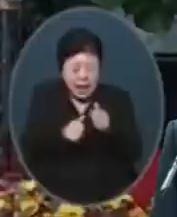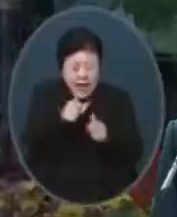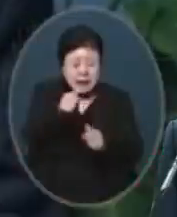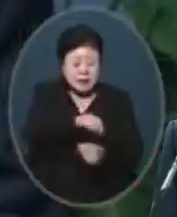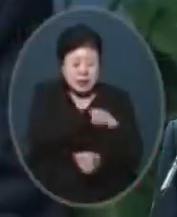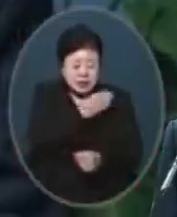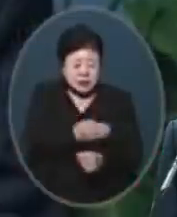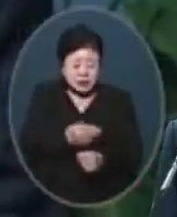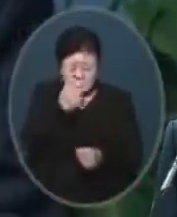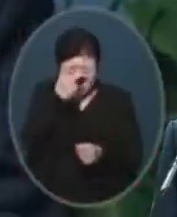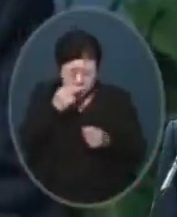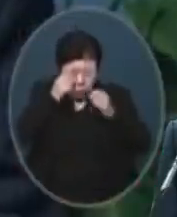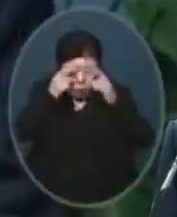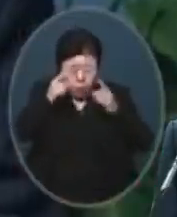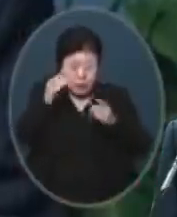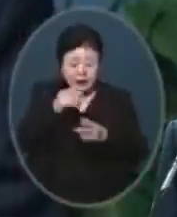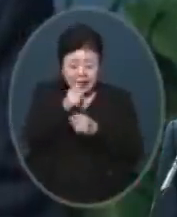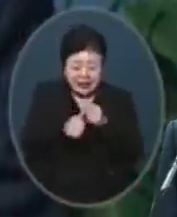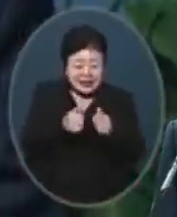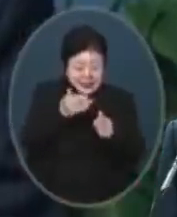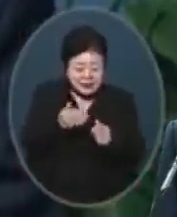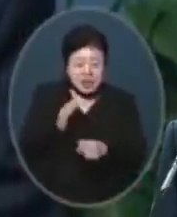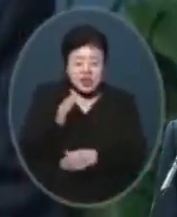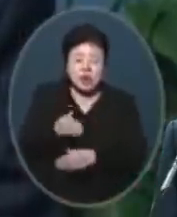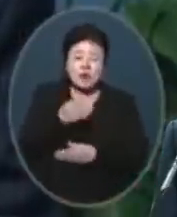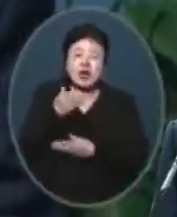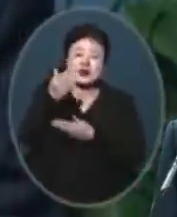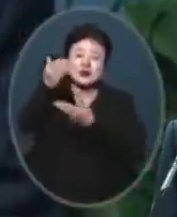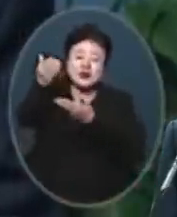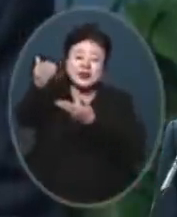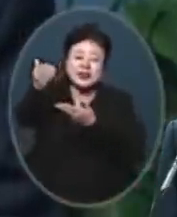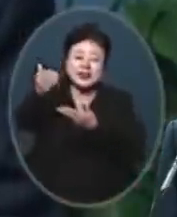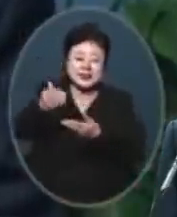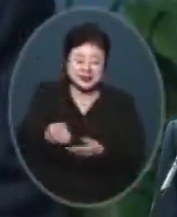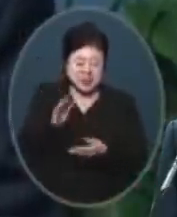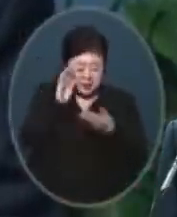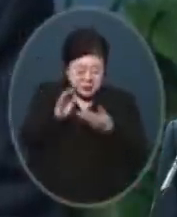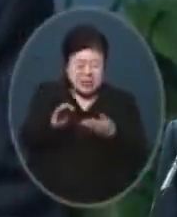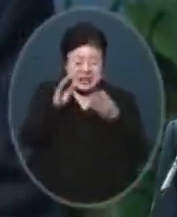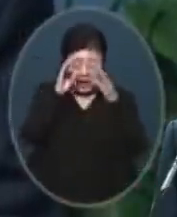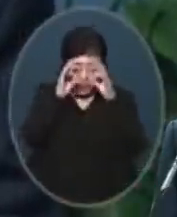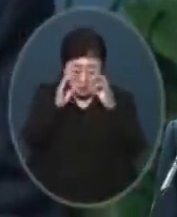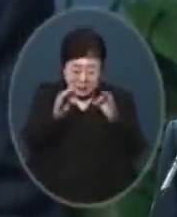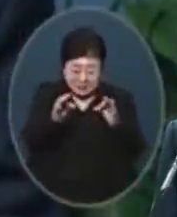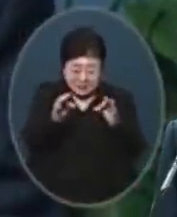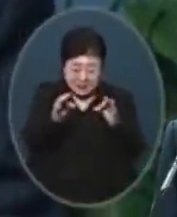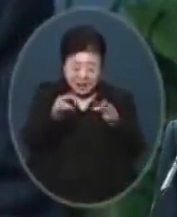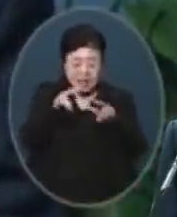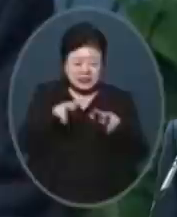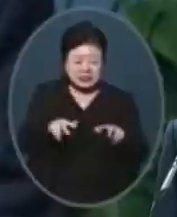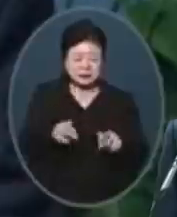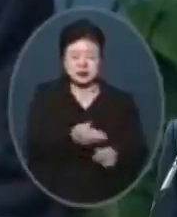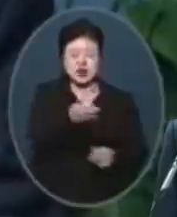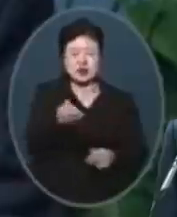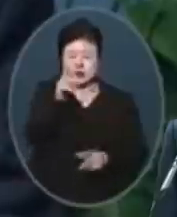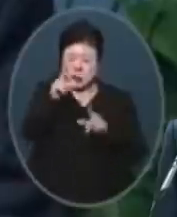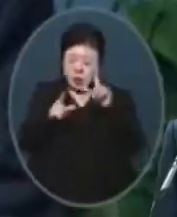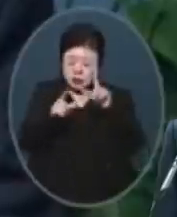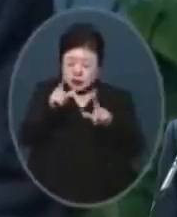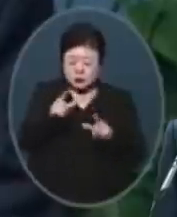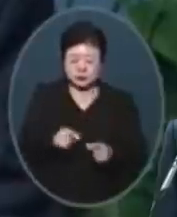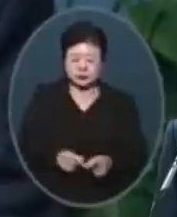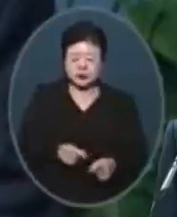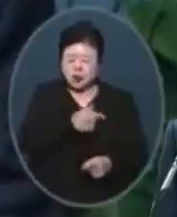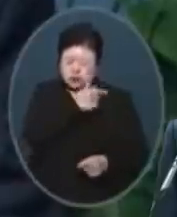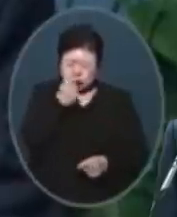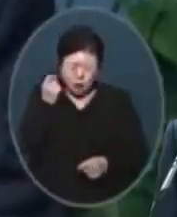능력으로 앞을 보게 되므로 하나님께 영광 돌리는 그의 미래를 보셨던 것입니다. 지금 여러분의 모습이